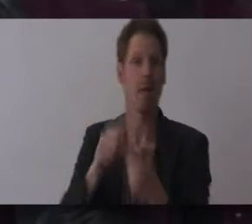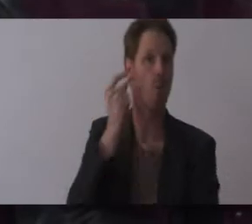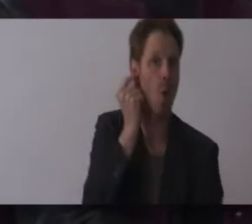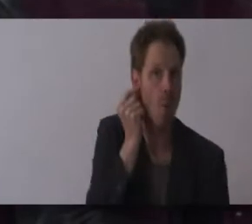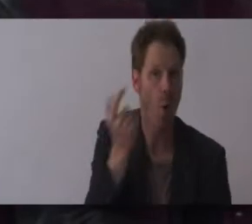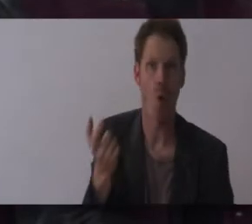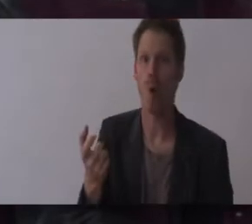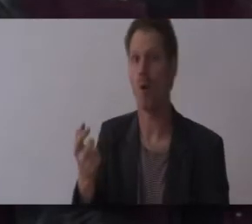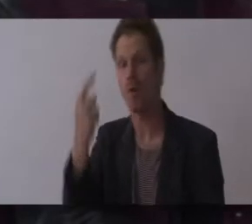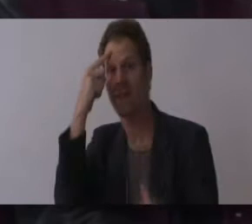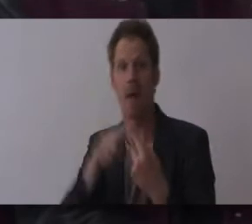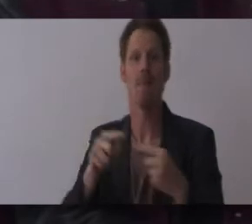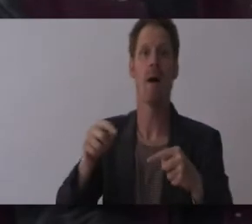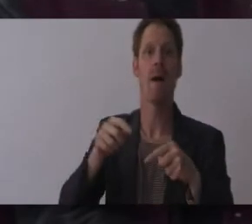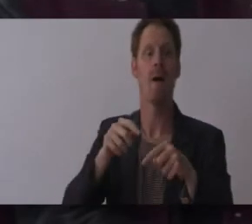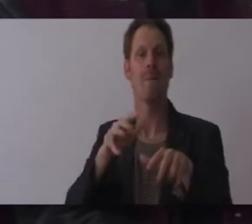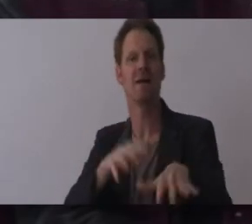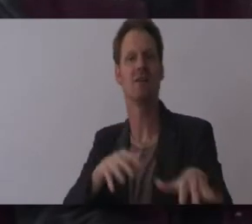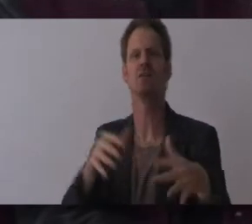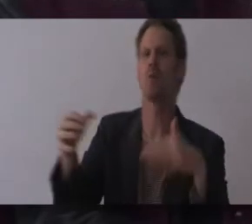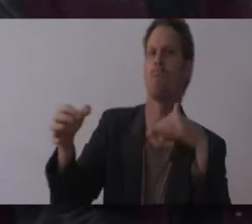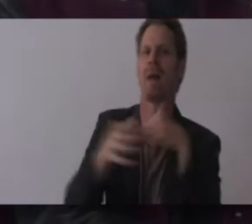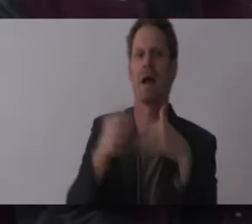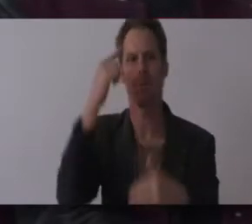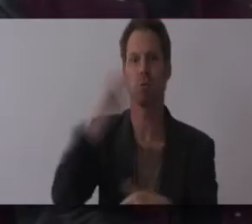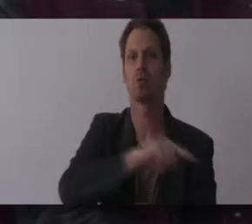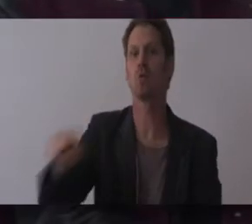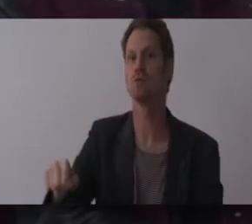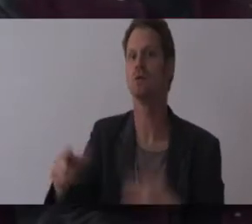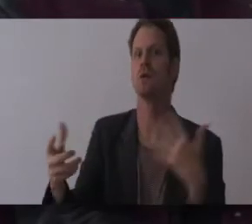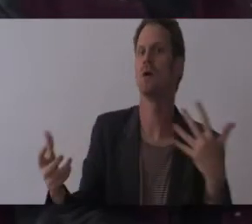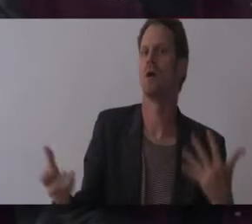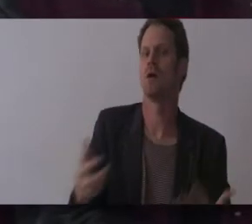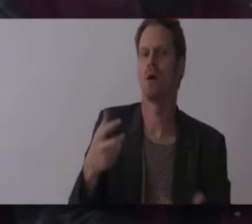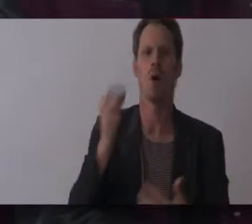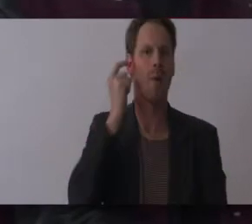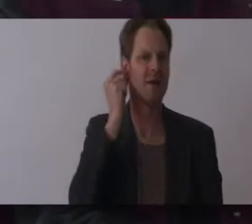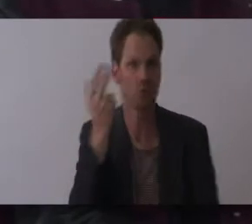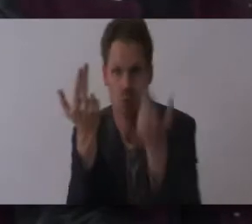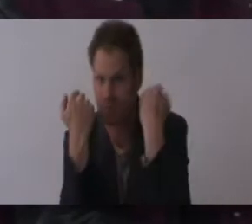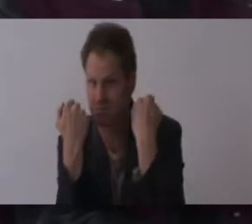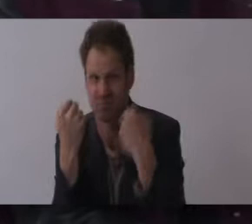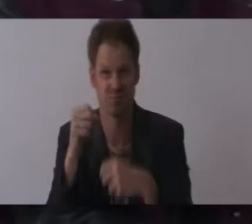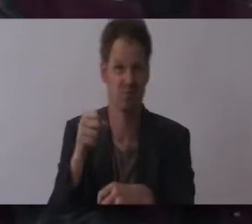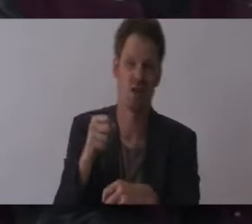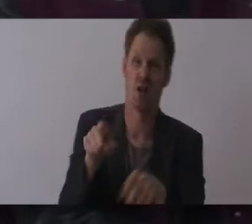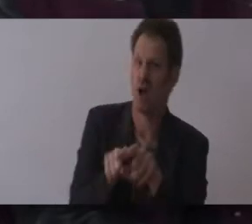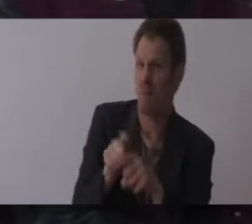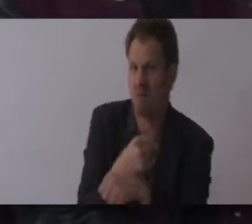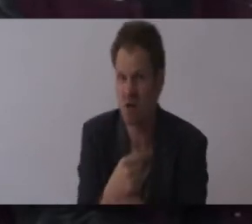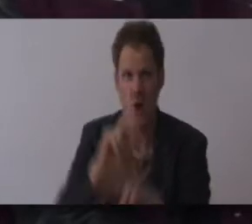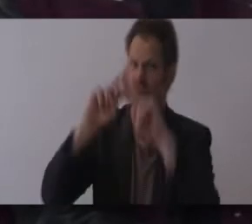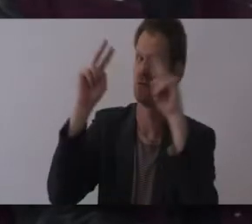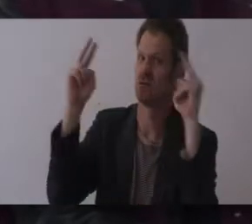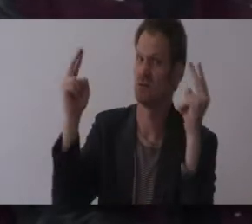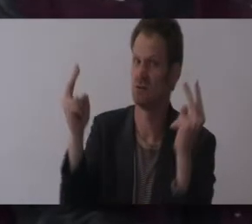des gays, en France, quand il y a eu les questions du mariage pour tous, donc voilà, de façon globale, évidemment que les homosexuels sont opprimés partout dans le monde,